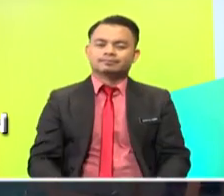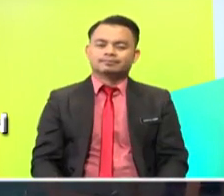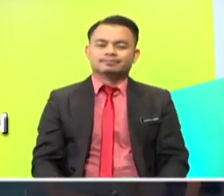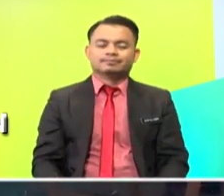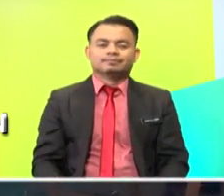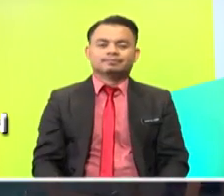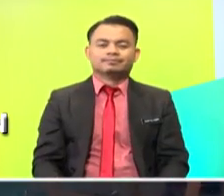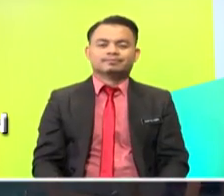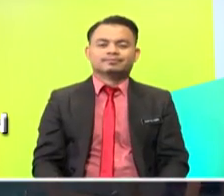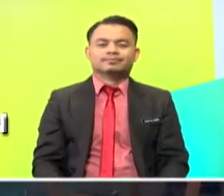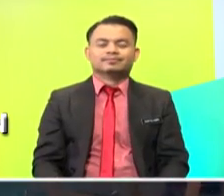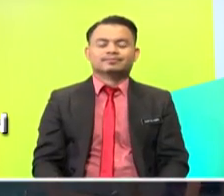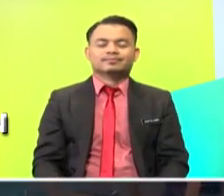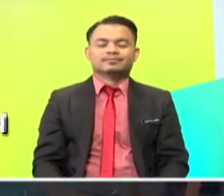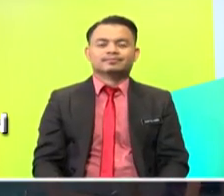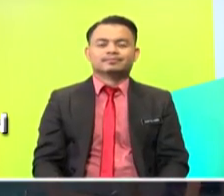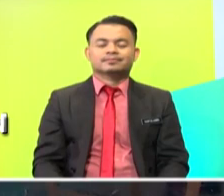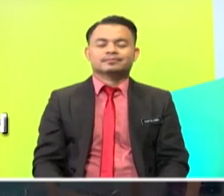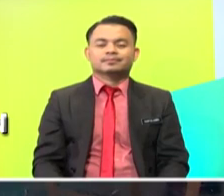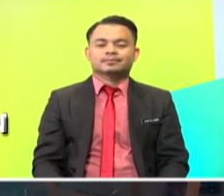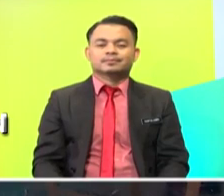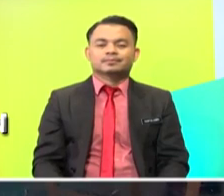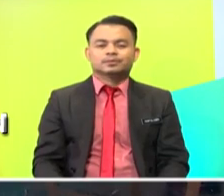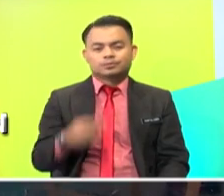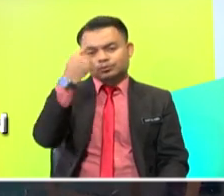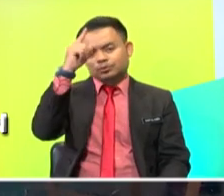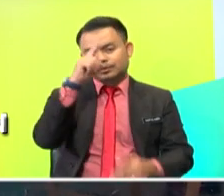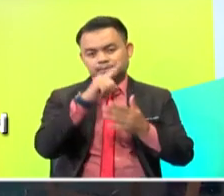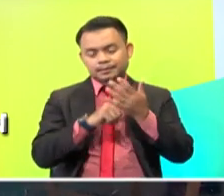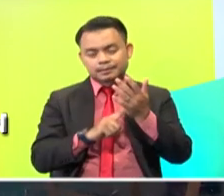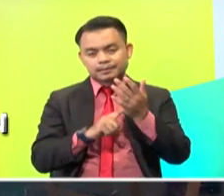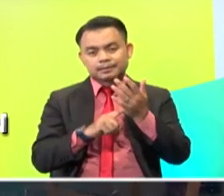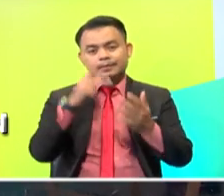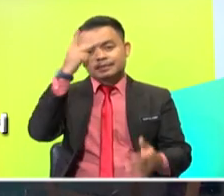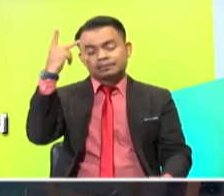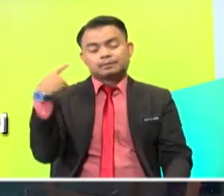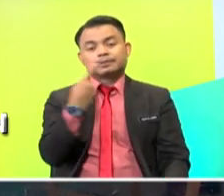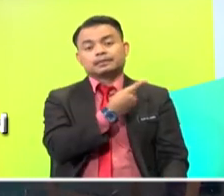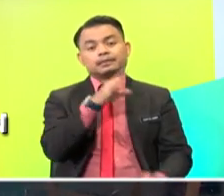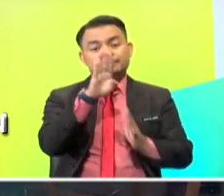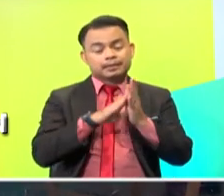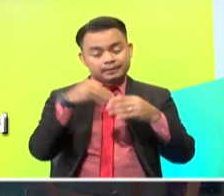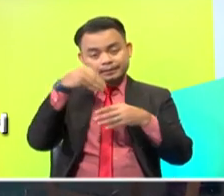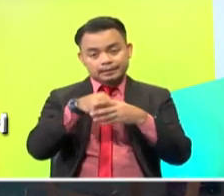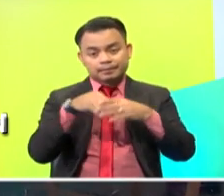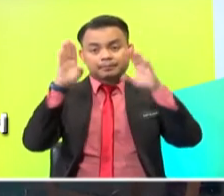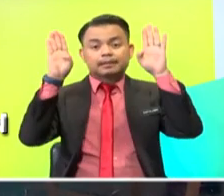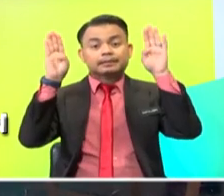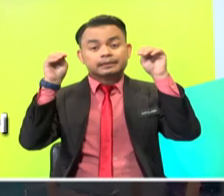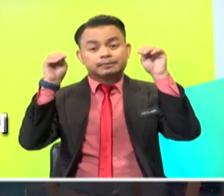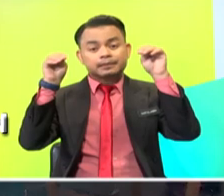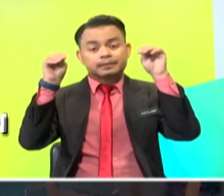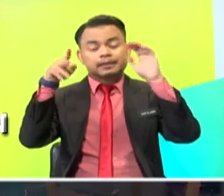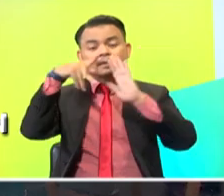jagung Ungu Oke sebab kita berada di dalam mata pelajaran penyediaan dan pembuatan